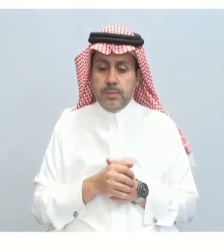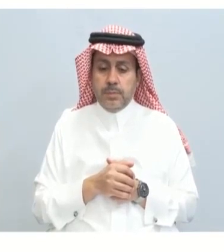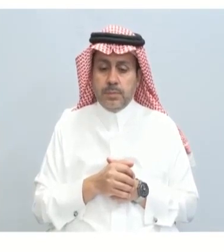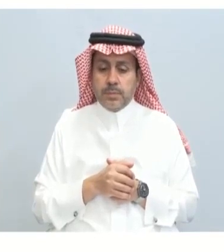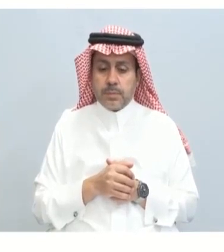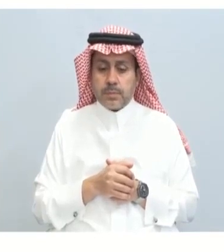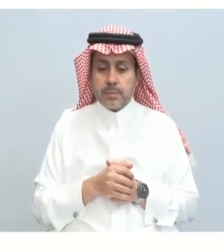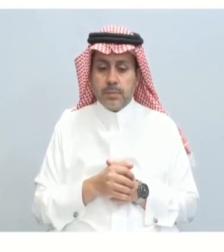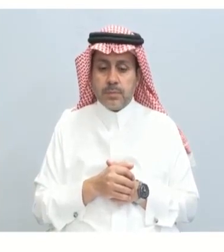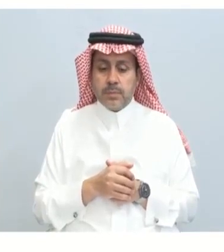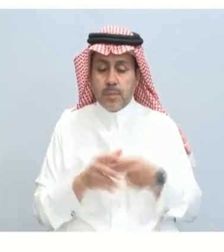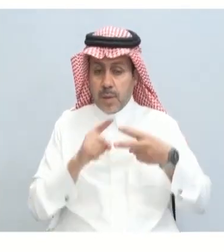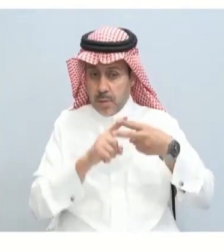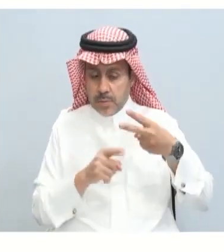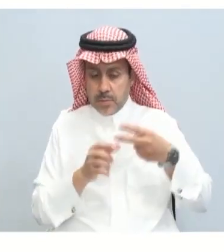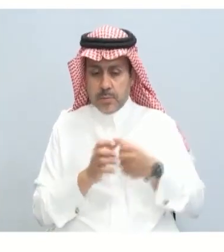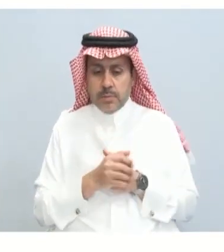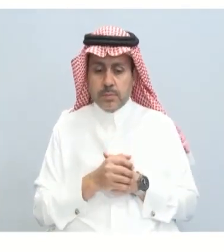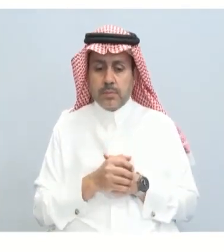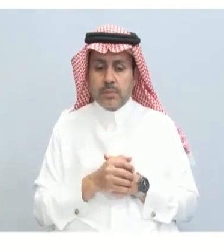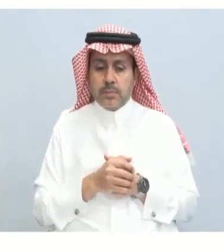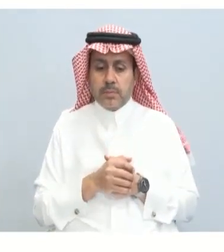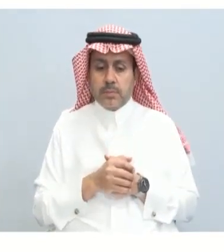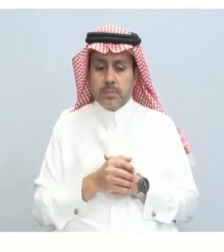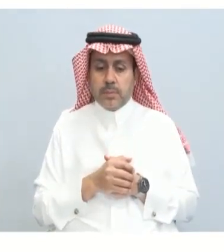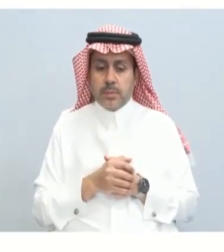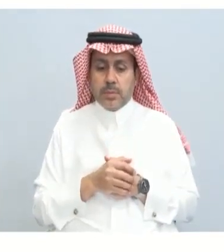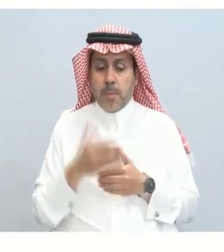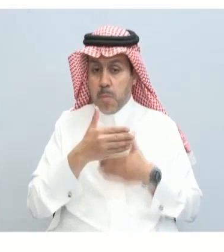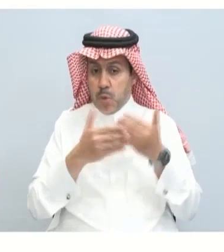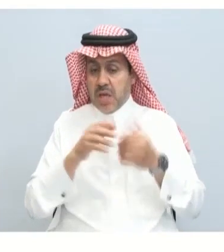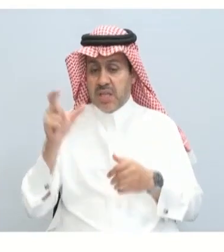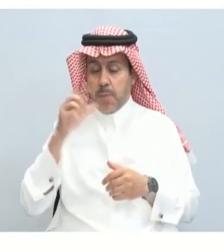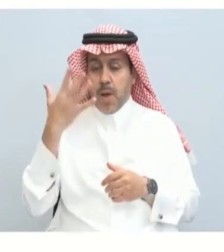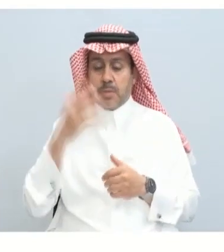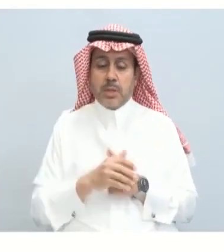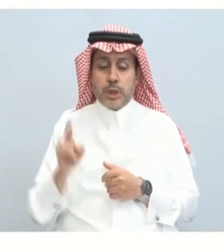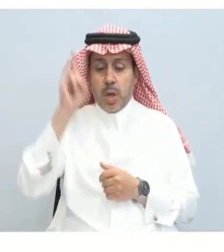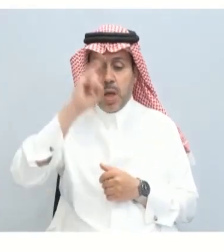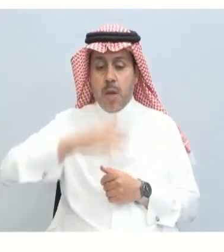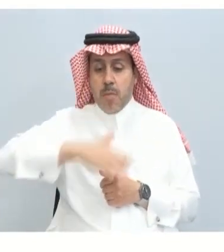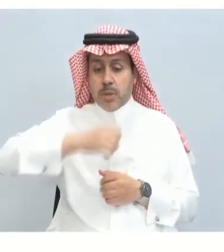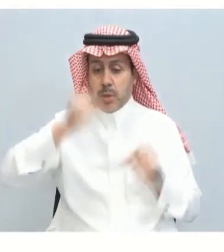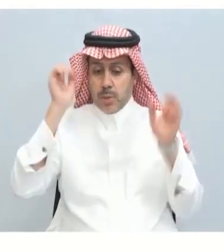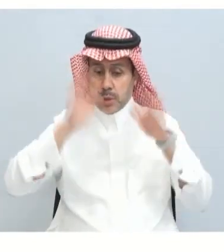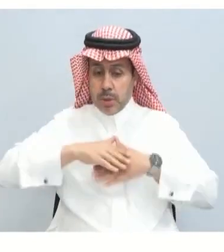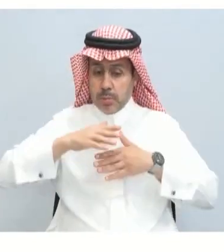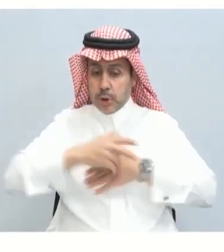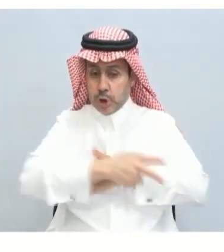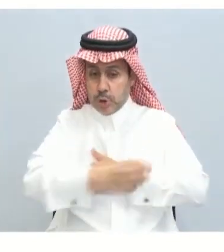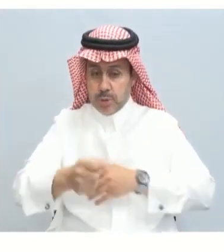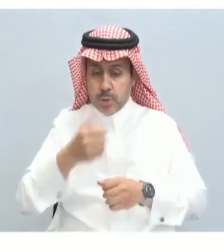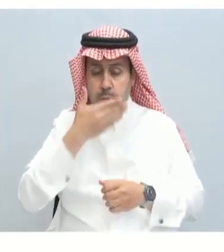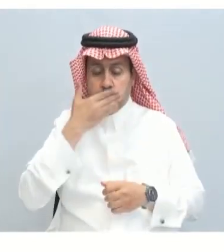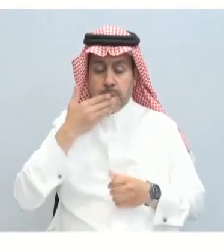بني الاسلام على خمس شهاده ان لا اله الا الله وان محمدا عبده ورسوله واقامه واقامه الصلاه وايتاء الزكاه وحج البيت